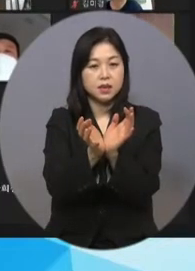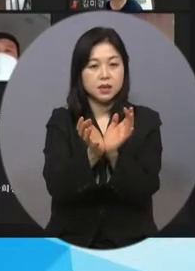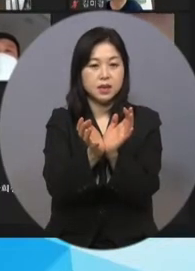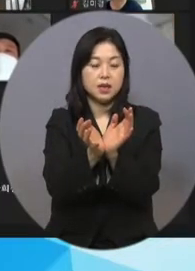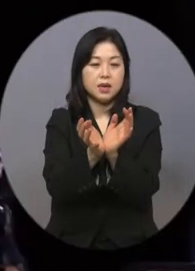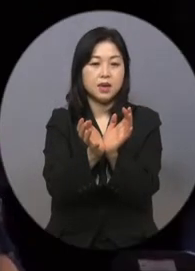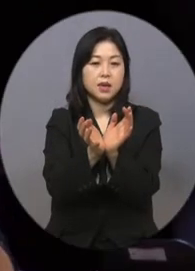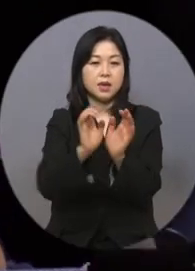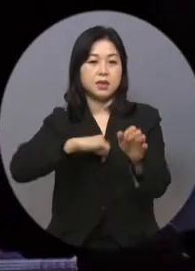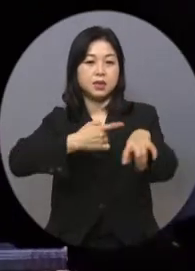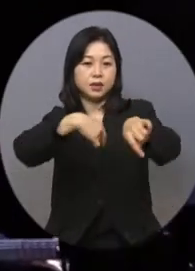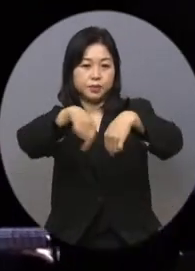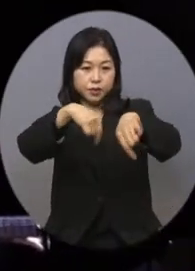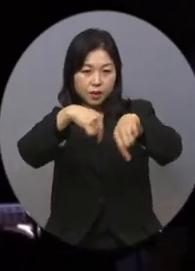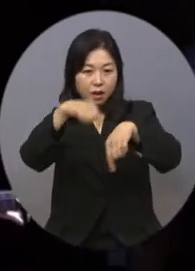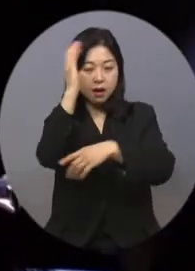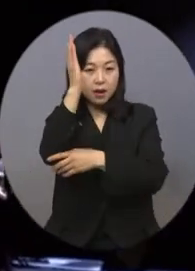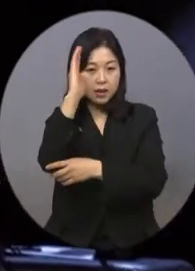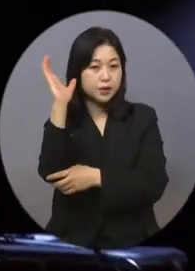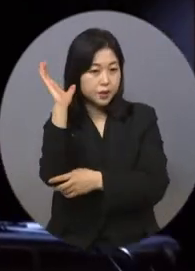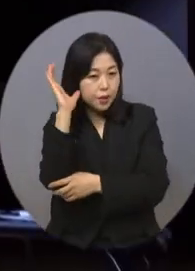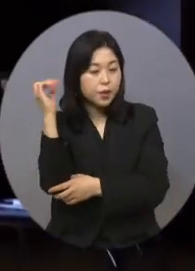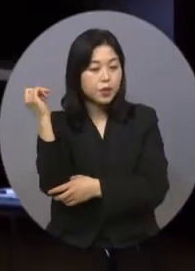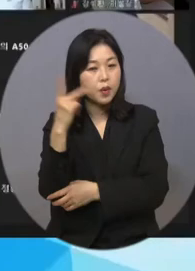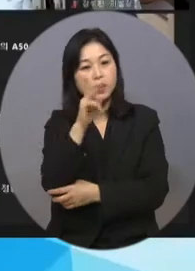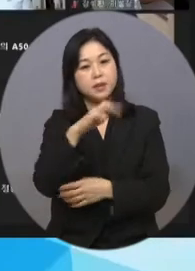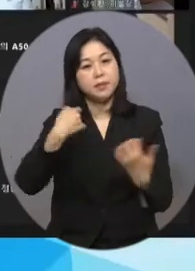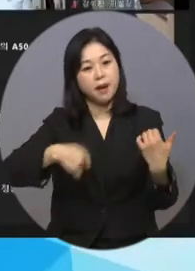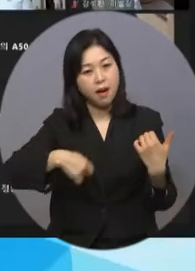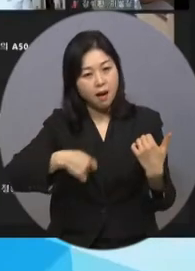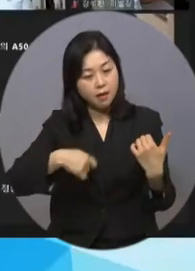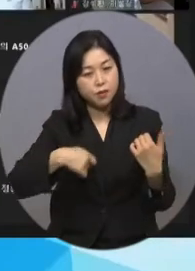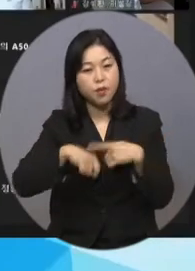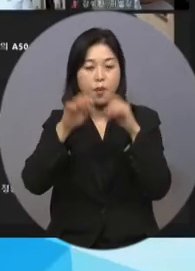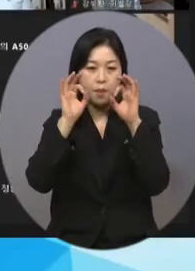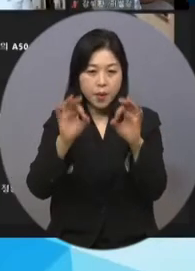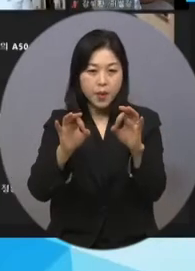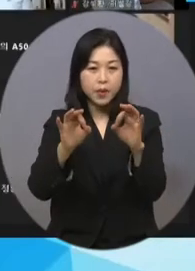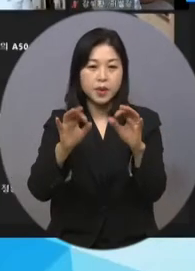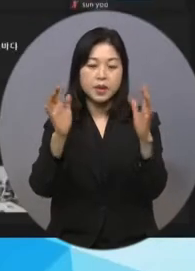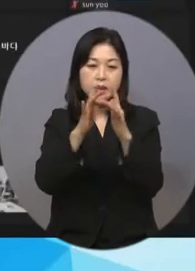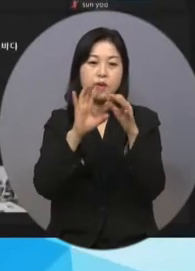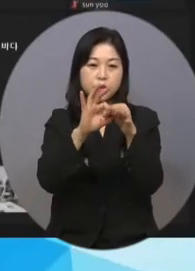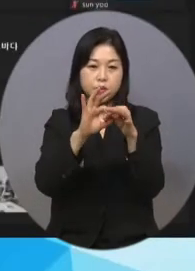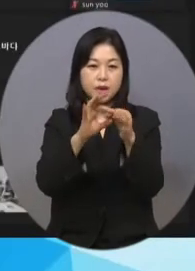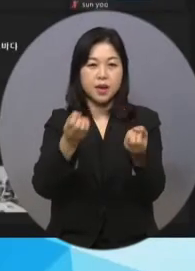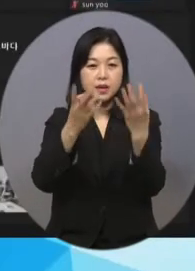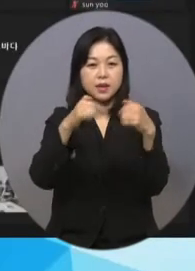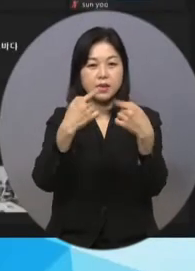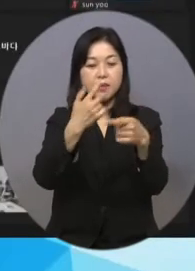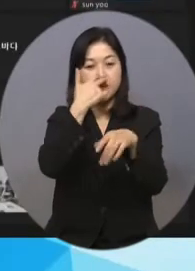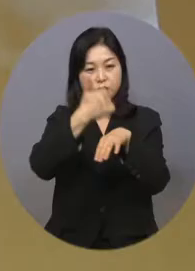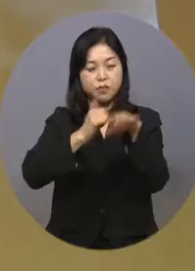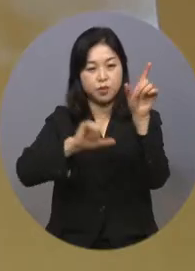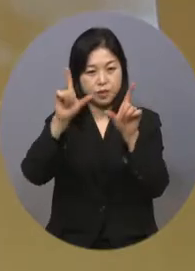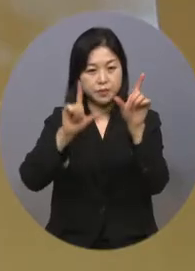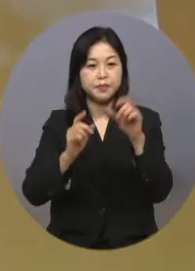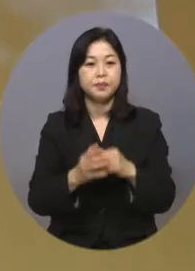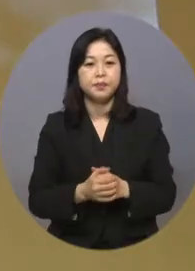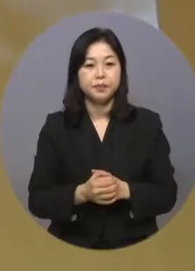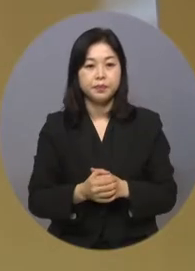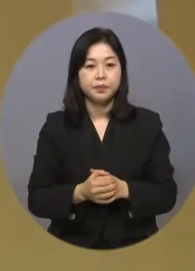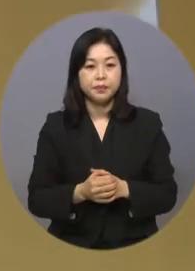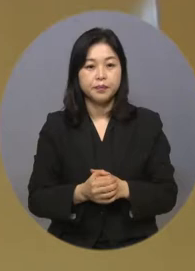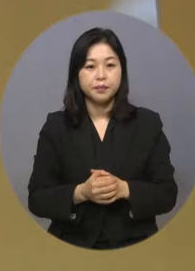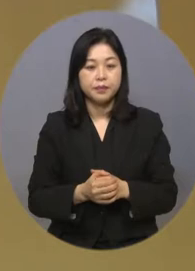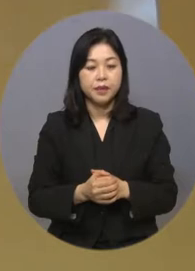건강의를 경청하고 라이브 공연까지 즐기는 등 온라인을 통한 행사 참여가 익숙한 모습입니다. 이처럼